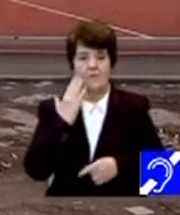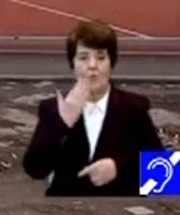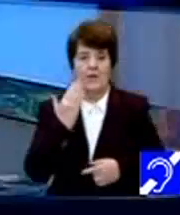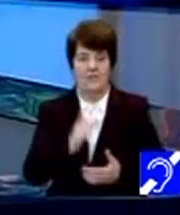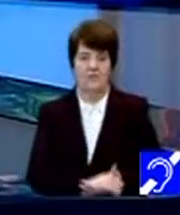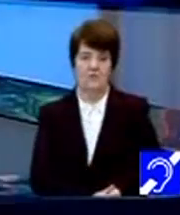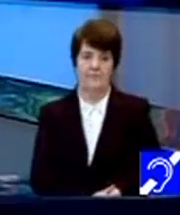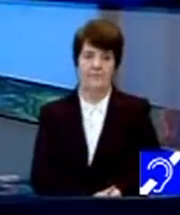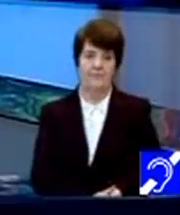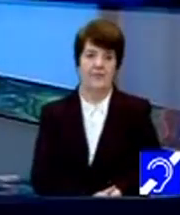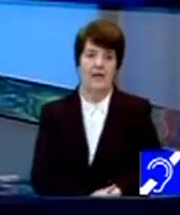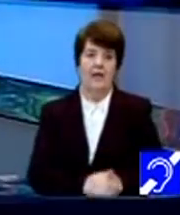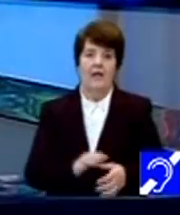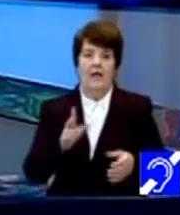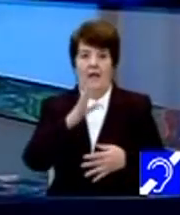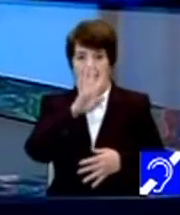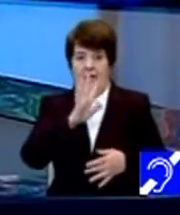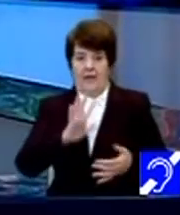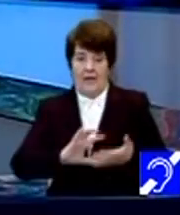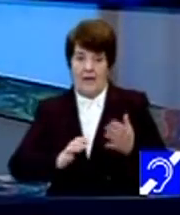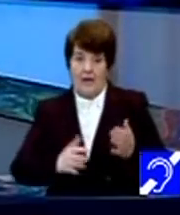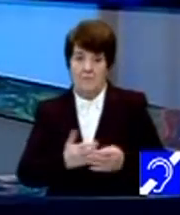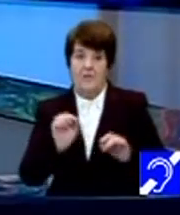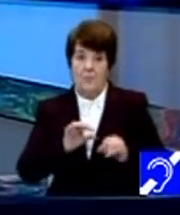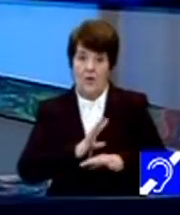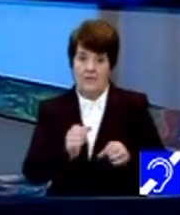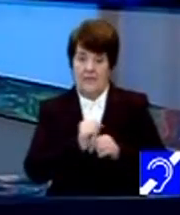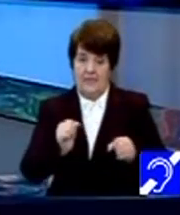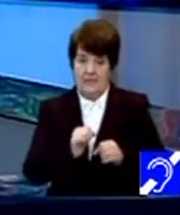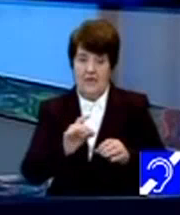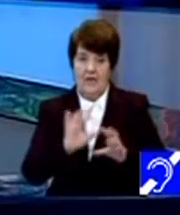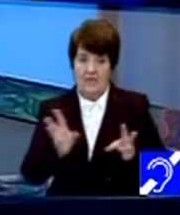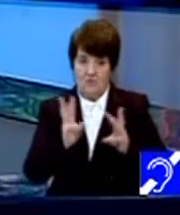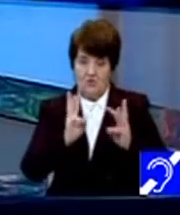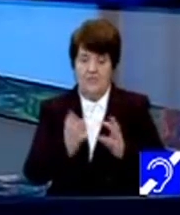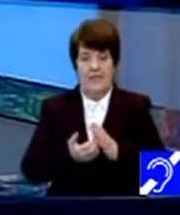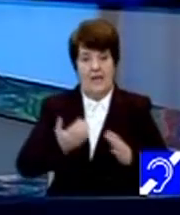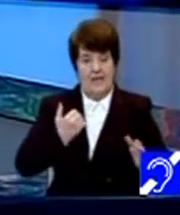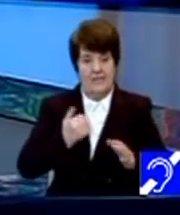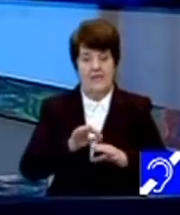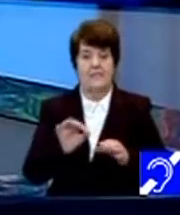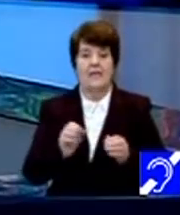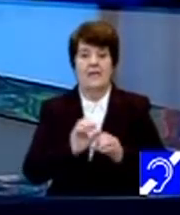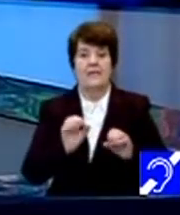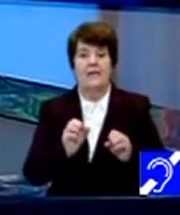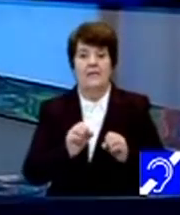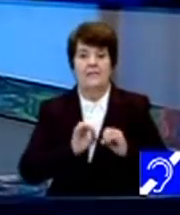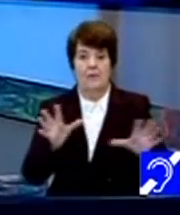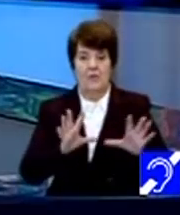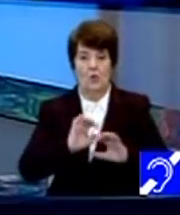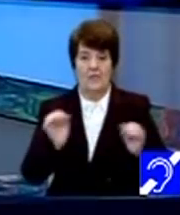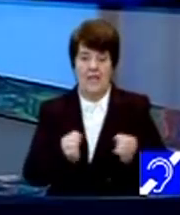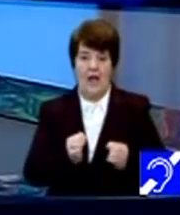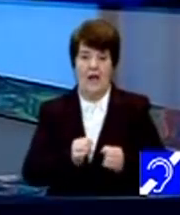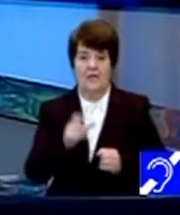de tradiții românești. Ghirlandele de calitate inferioară pot provoca incendii. Înaintea sărbătorilor de iarnă,